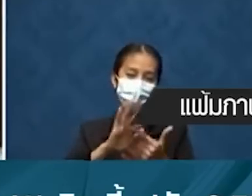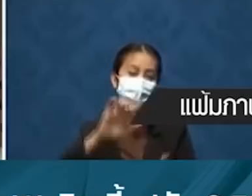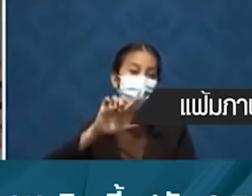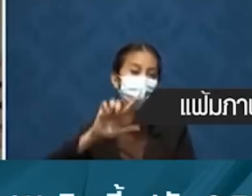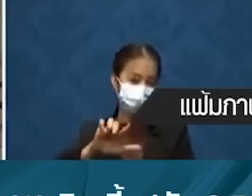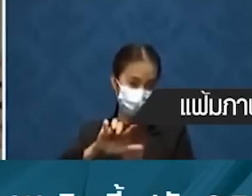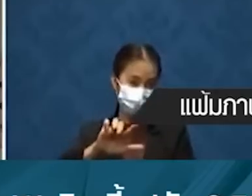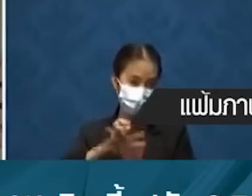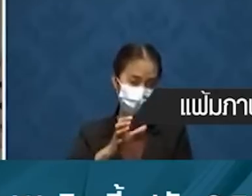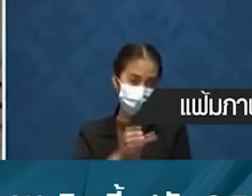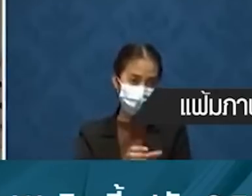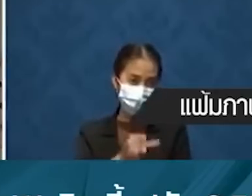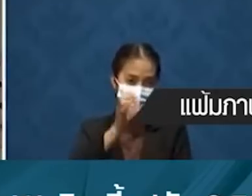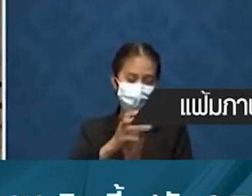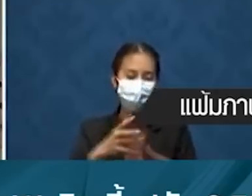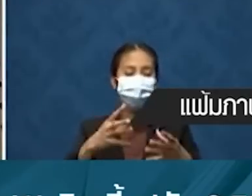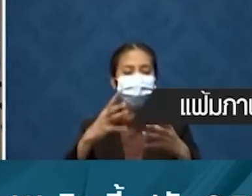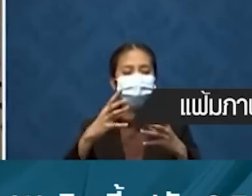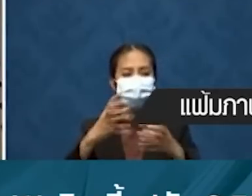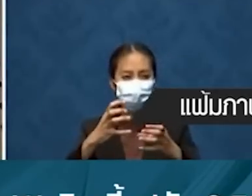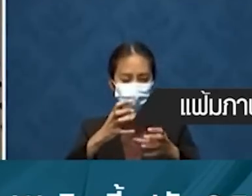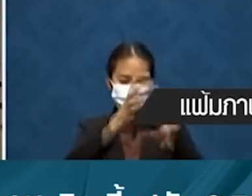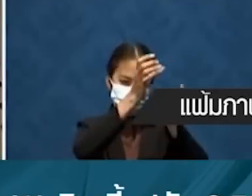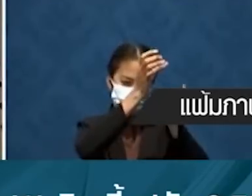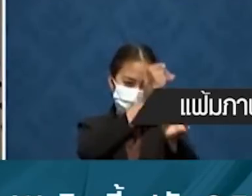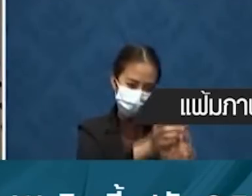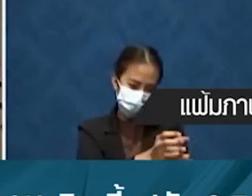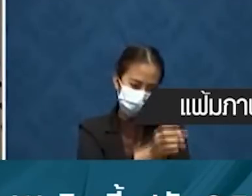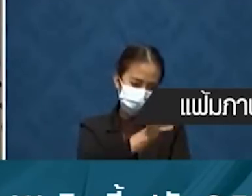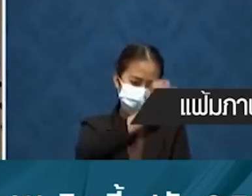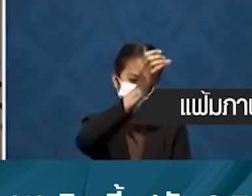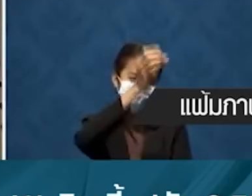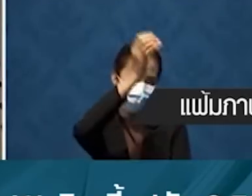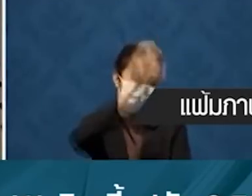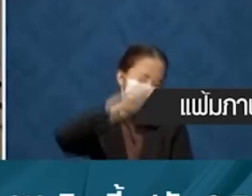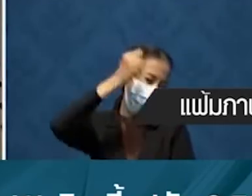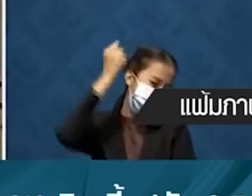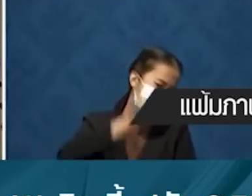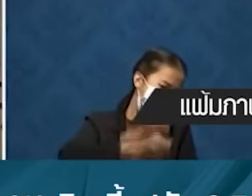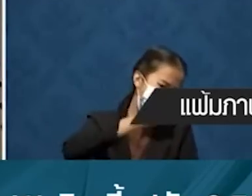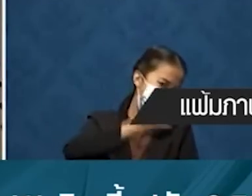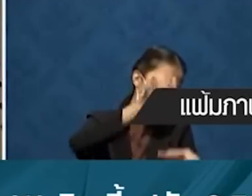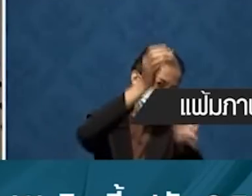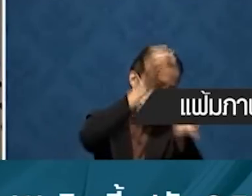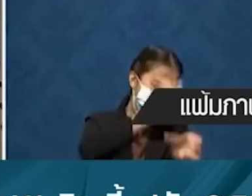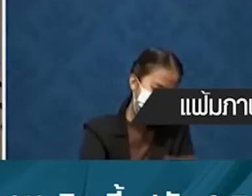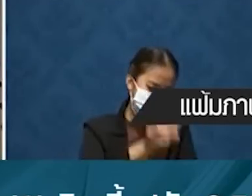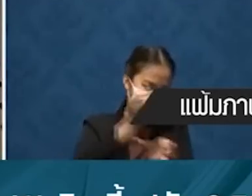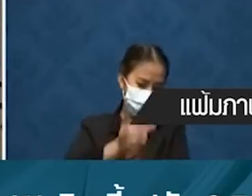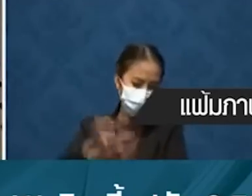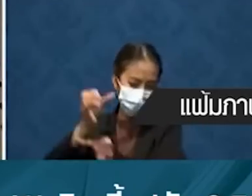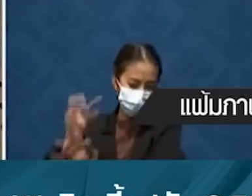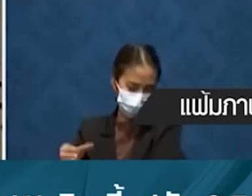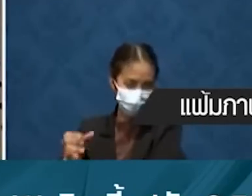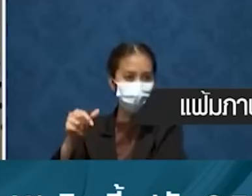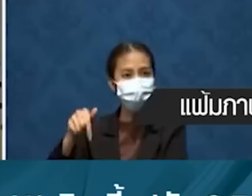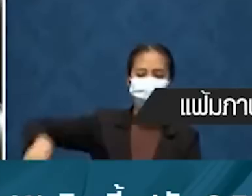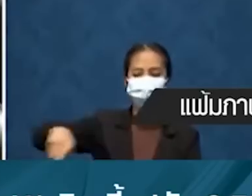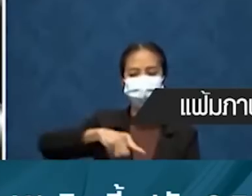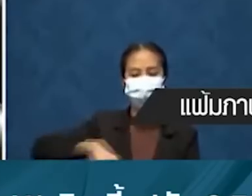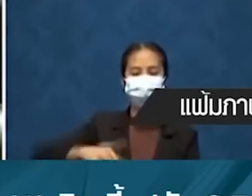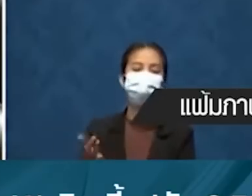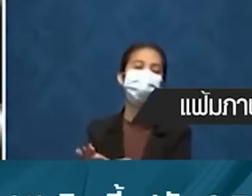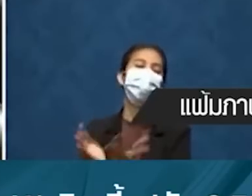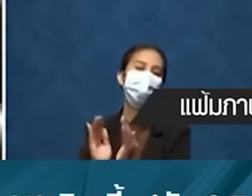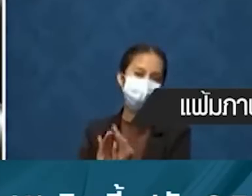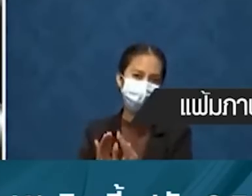วสวแก้มาแล้วสสไม่เอาด้วยต้องไปตั้งคณะกรรมการร่วมแล้วพิจารณากันใหม่ว่าจะหาข้อยุติตรงไหน